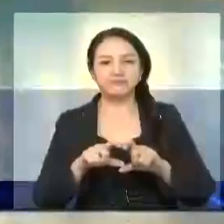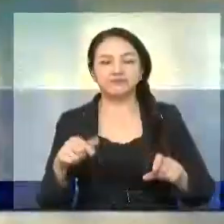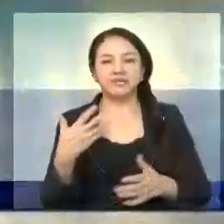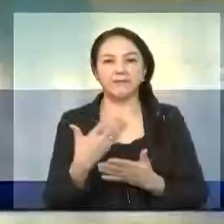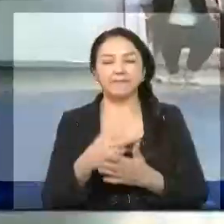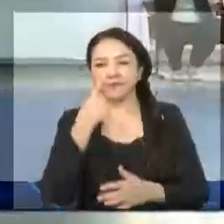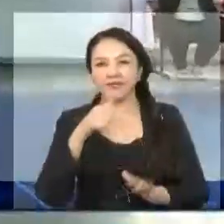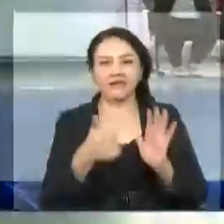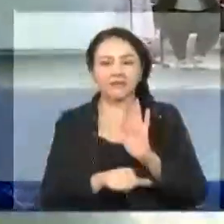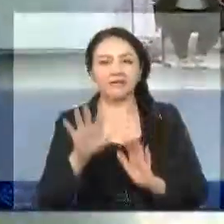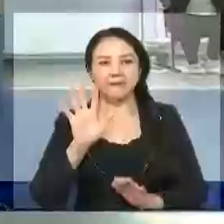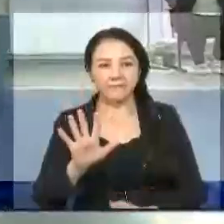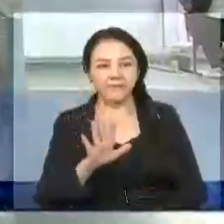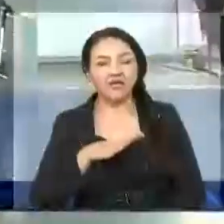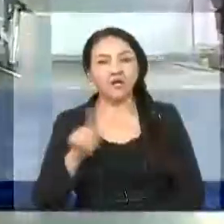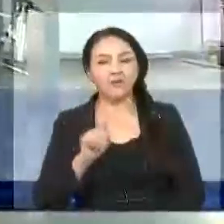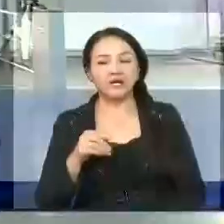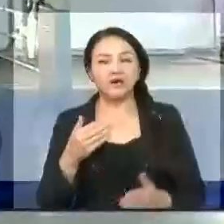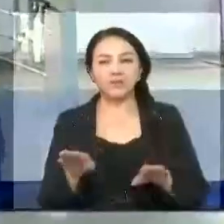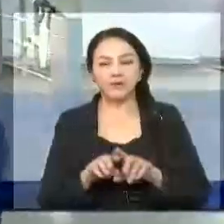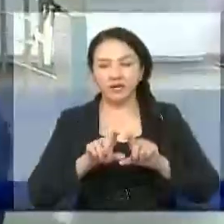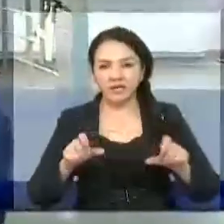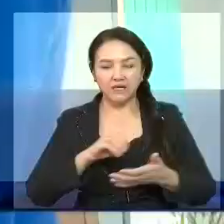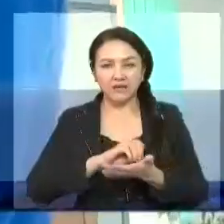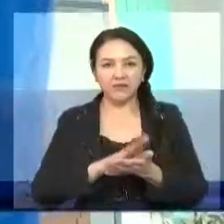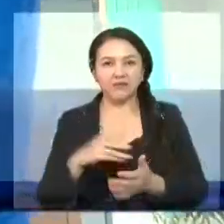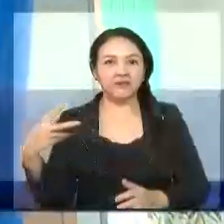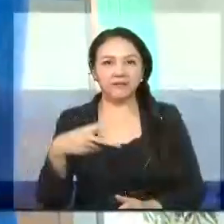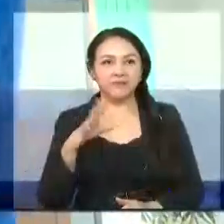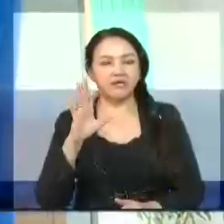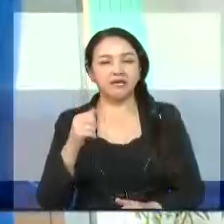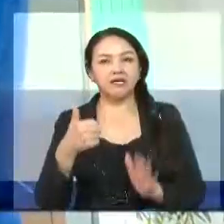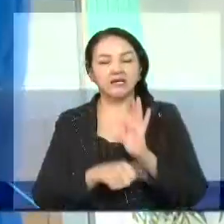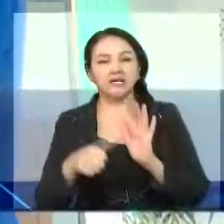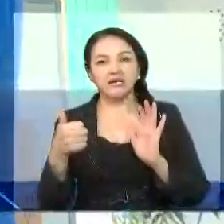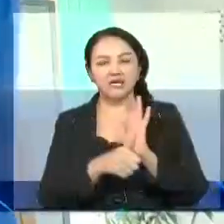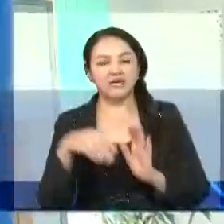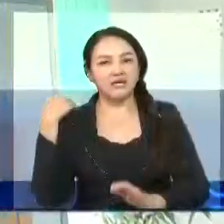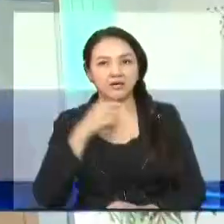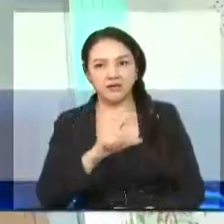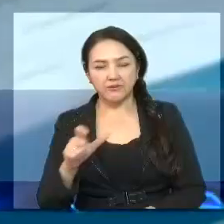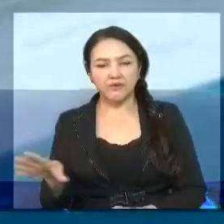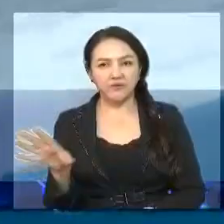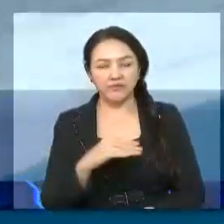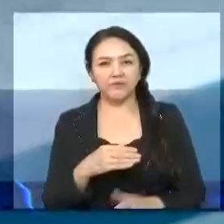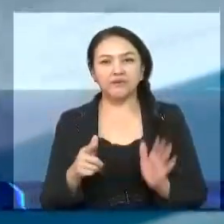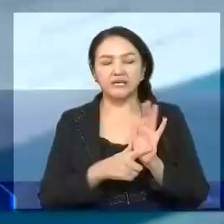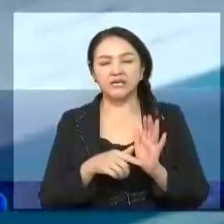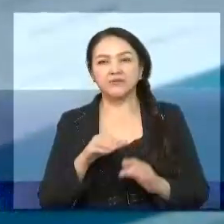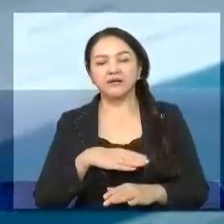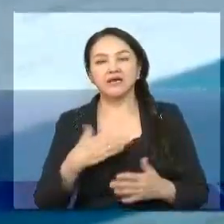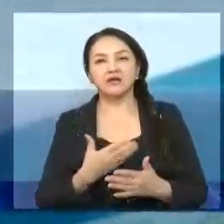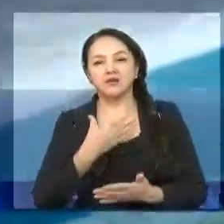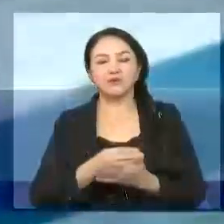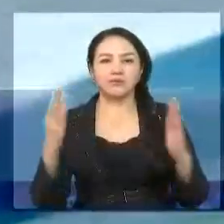референдума номер 65 отметим за данным участком закреплено 2566 Актюбе семеро из них выполнят свой